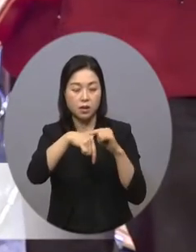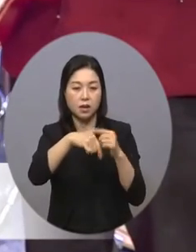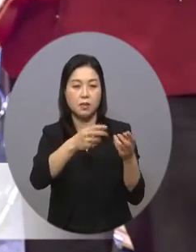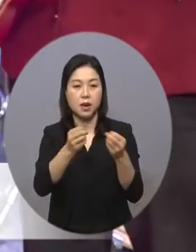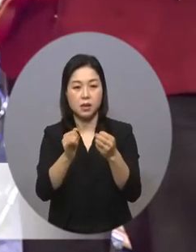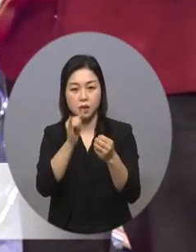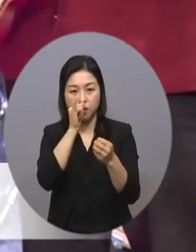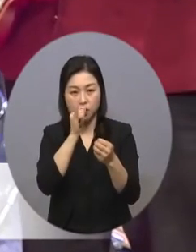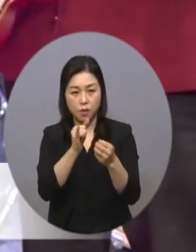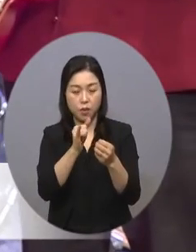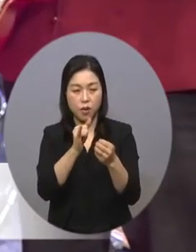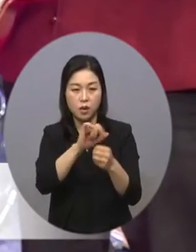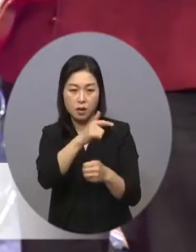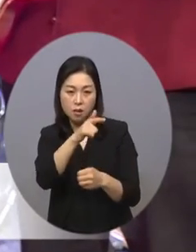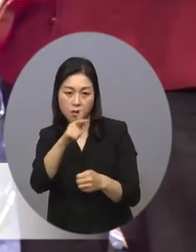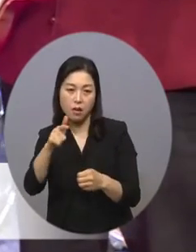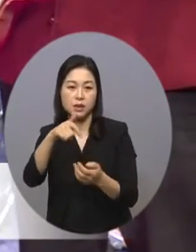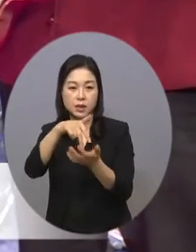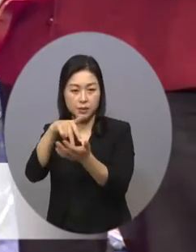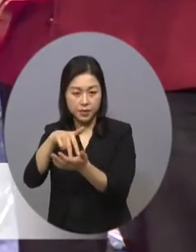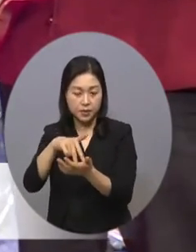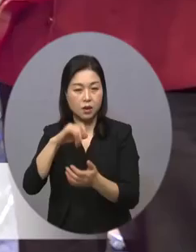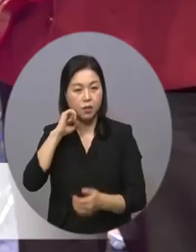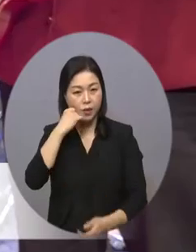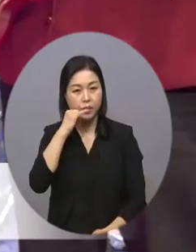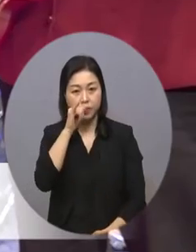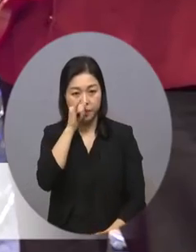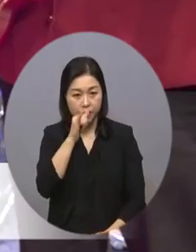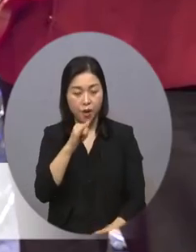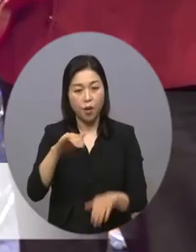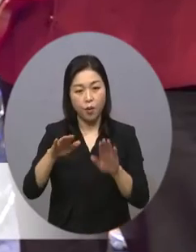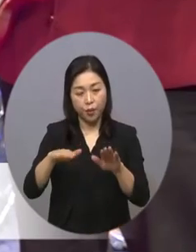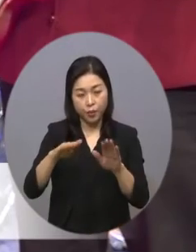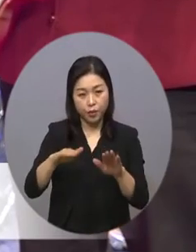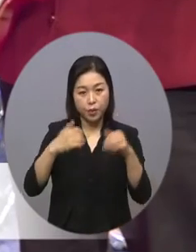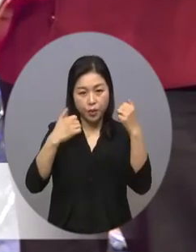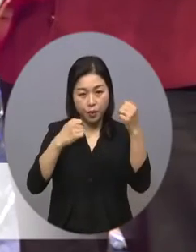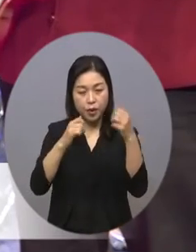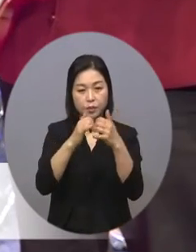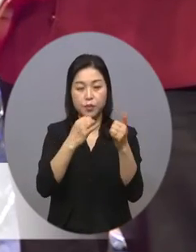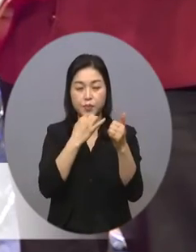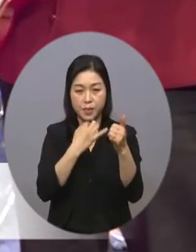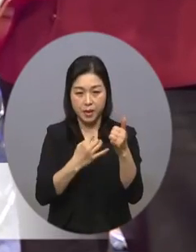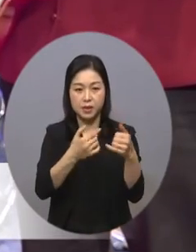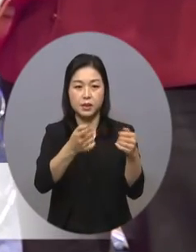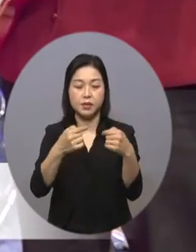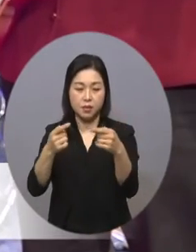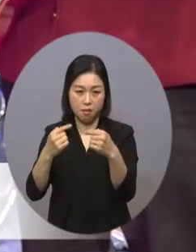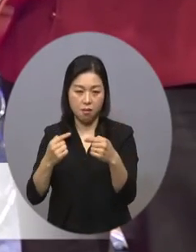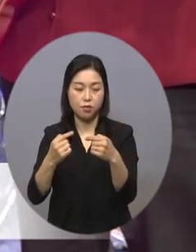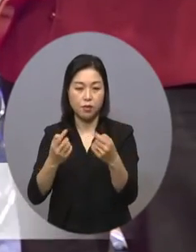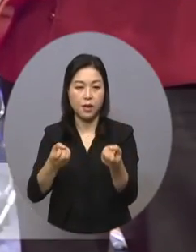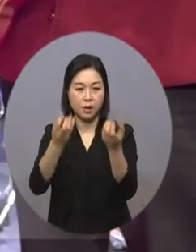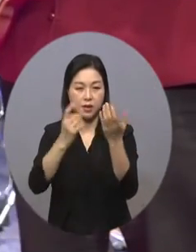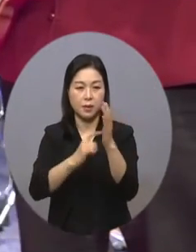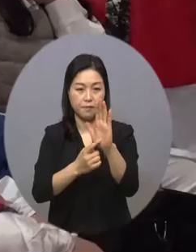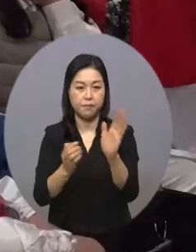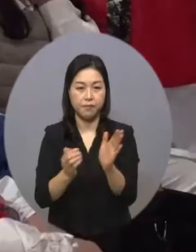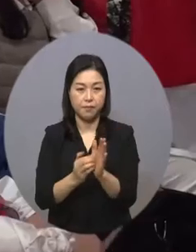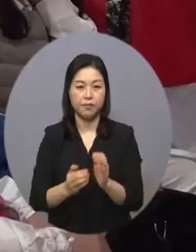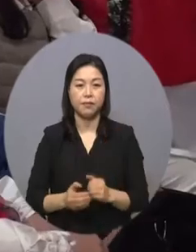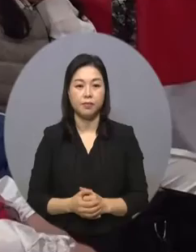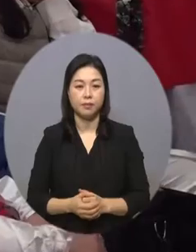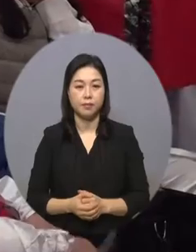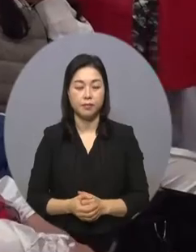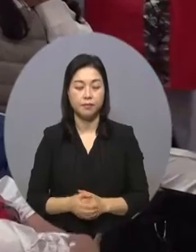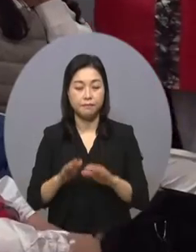대두되고 여러 가지 형평상 어려움이 있어서 오늘 공연하시는 분과 최소한 인원 가지고 행사를 진행하게 되었습니다.